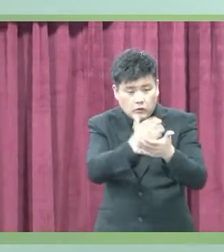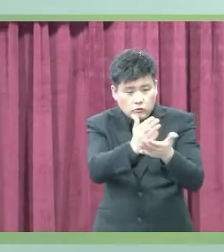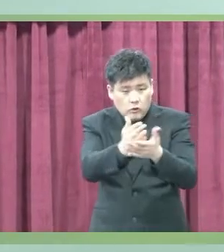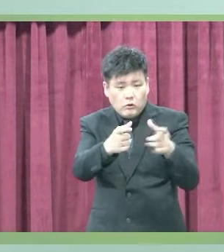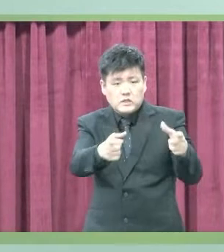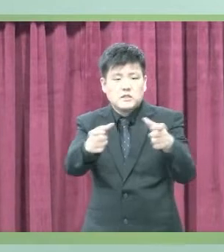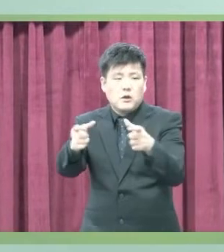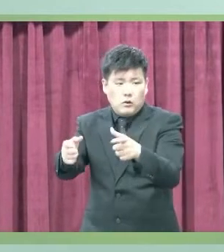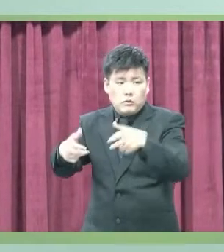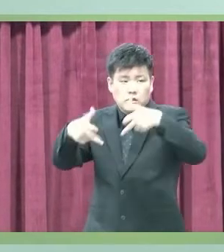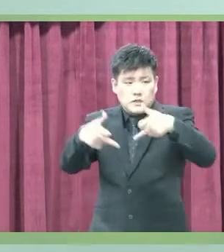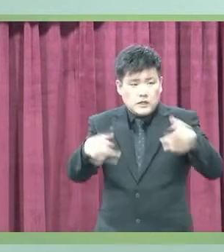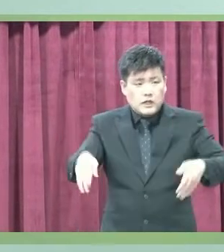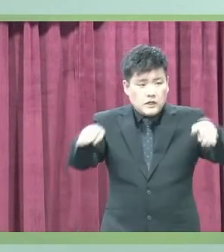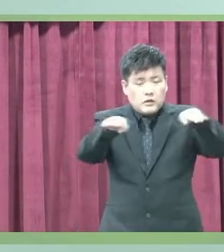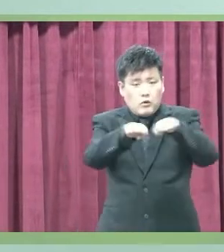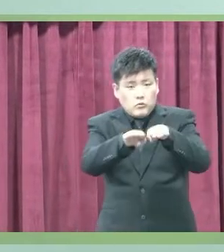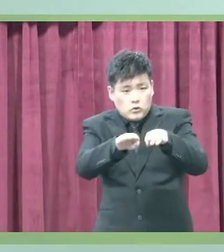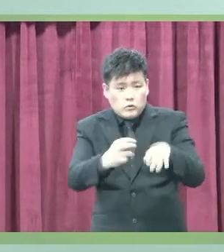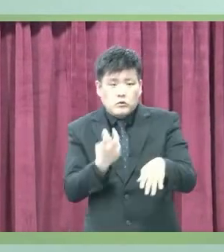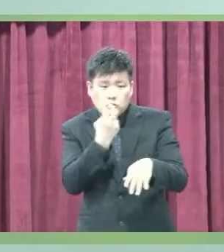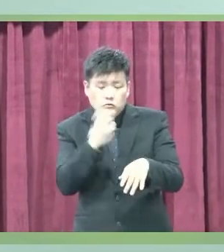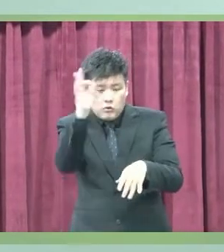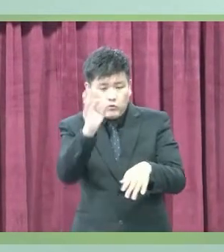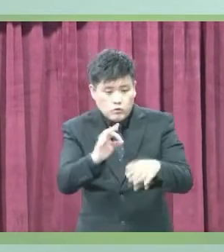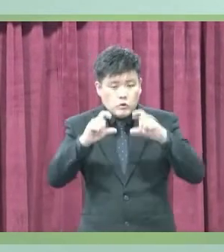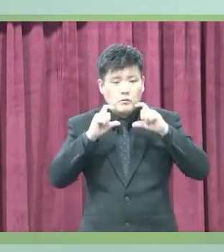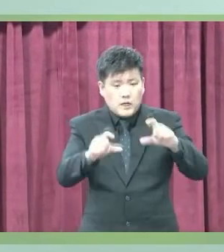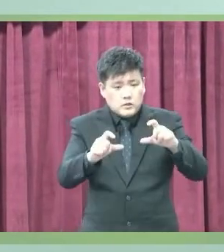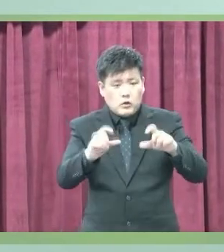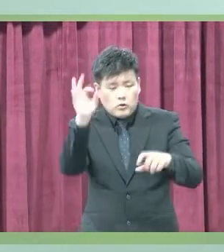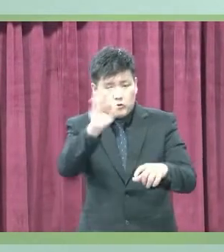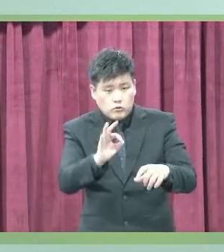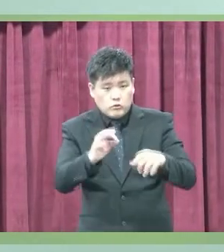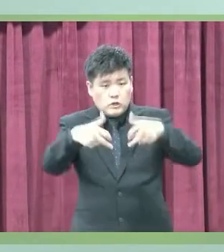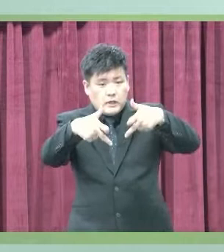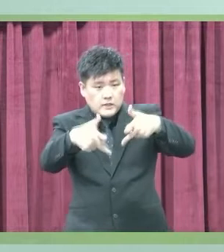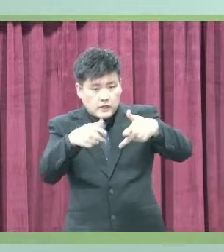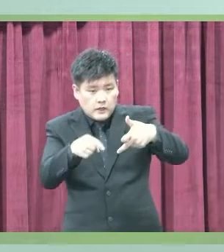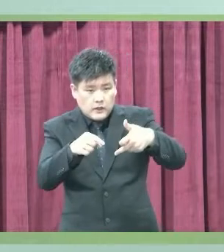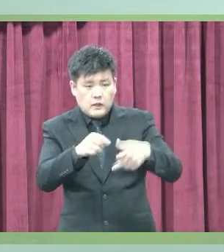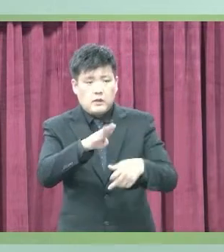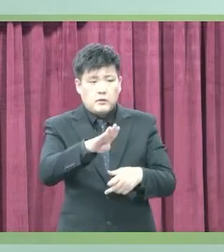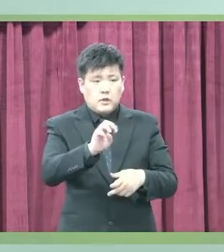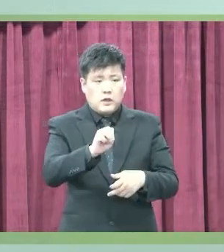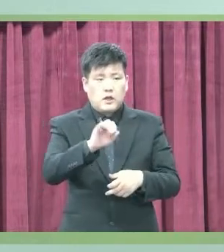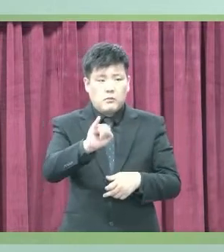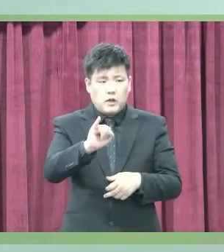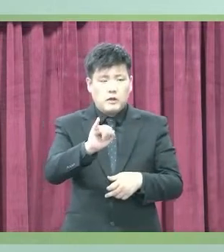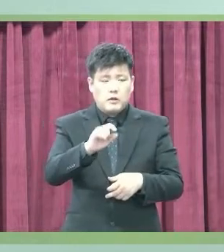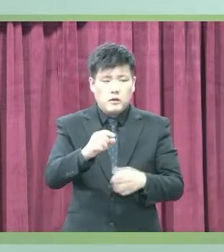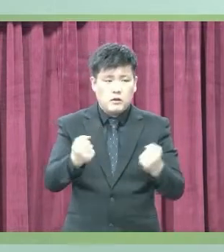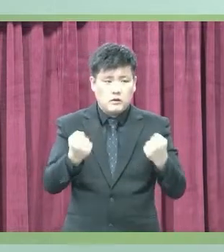장애 유형별, 장애 기간별의 수검률과 판정 현황, 그리고 그 장애인의 BMI 분류별